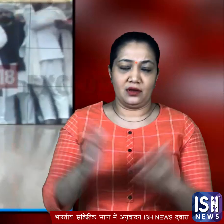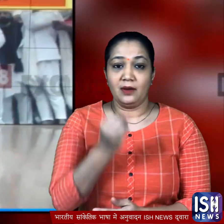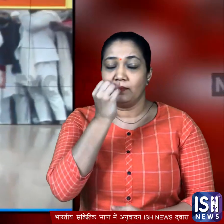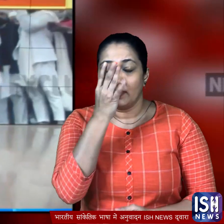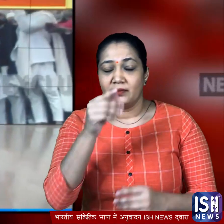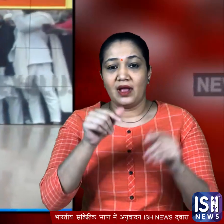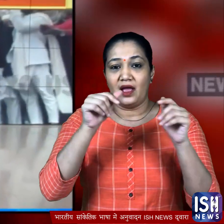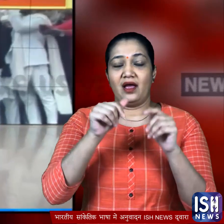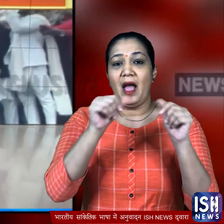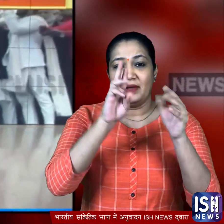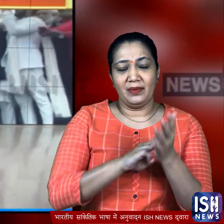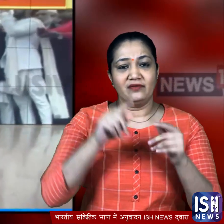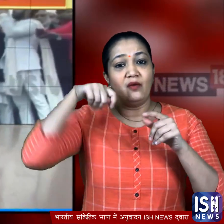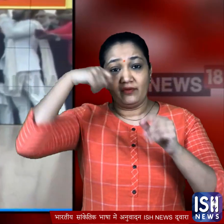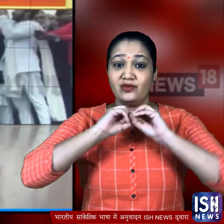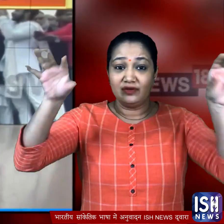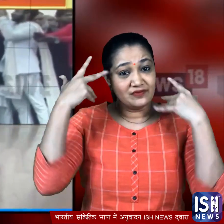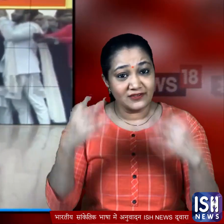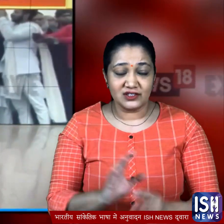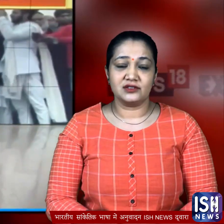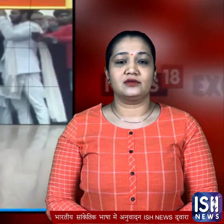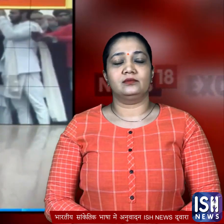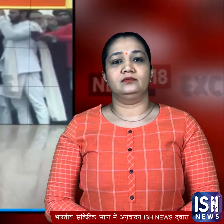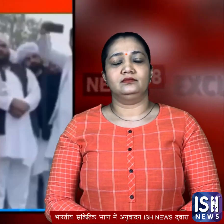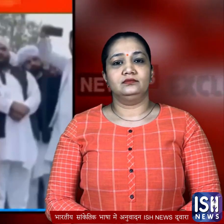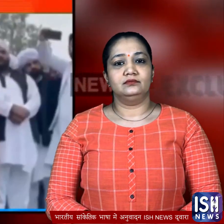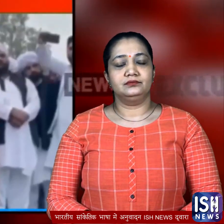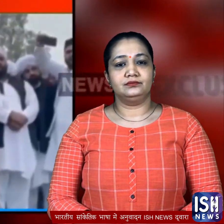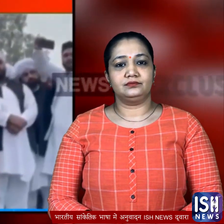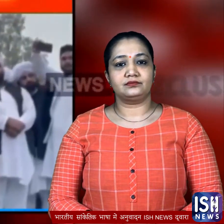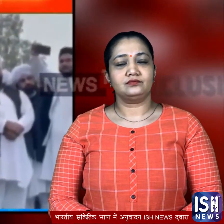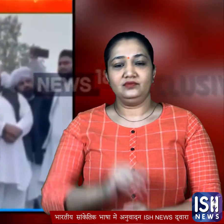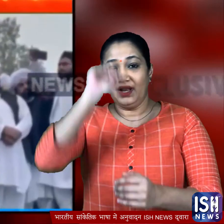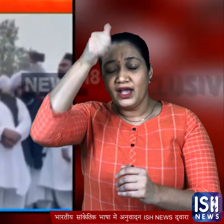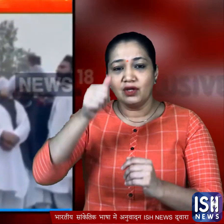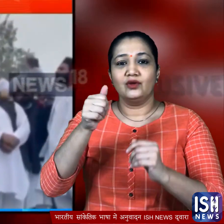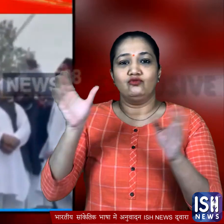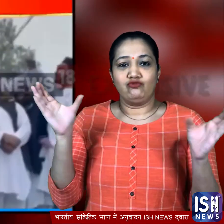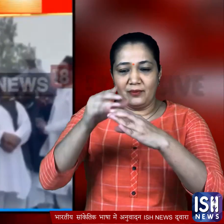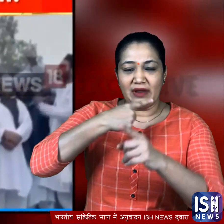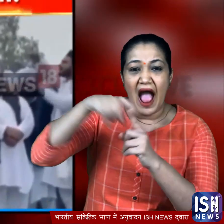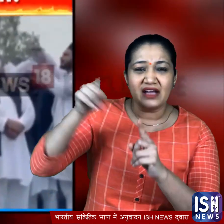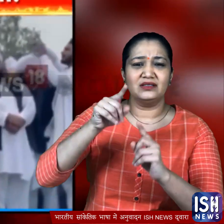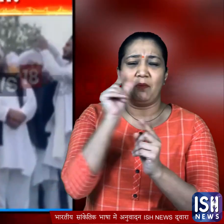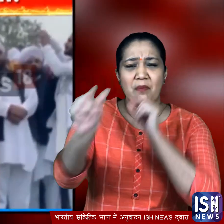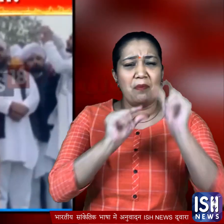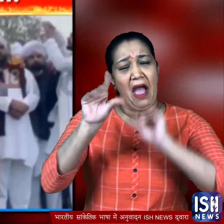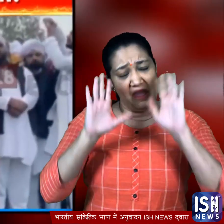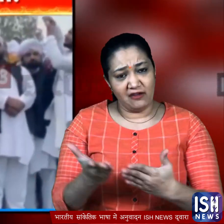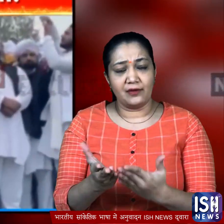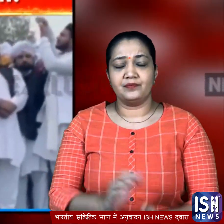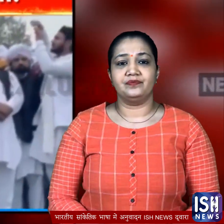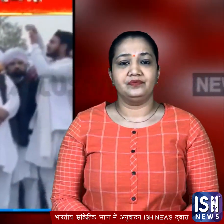मच गया। बीजेपी नेता अमित मालवीय ने उनका एक वीडियो शेयर किया, जिसमें वो हिंदू समुदाय के खिलाफ भड़काऊ बयान देते नजर